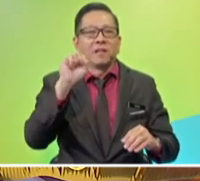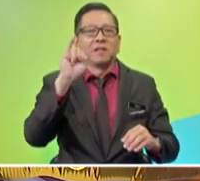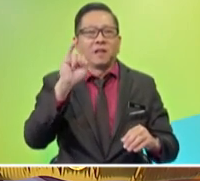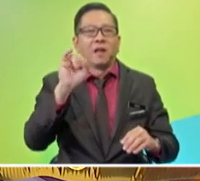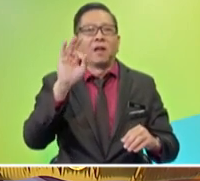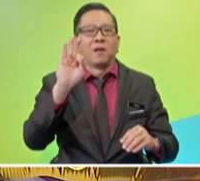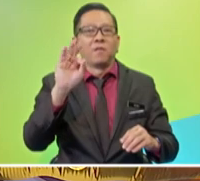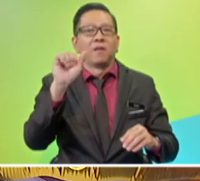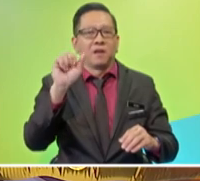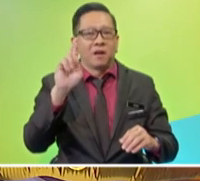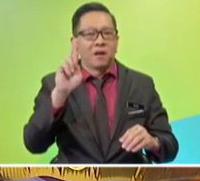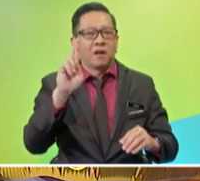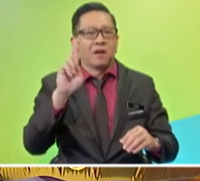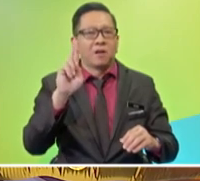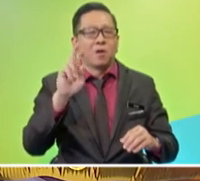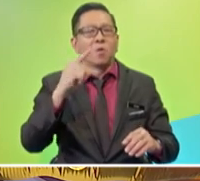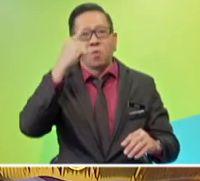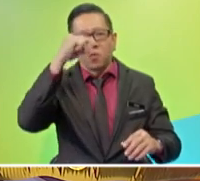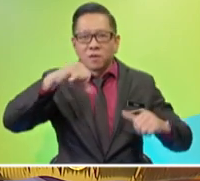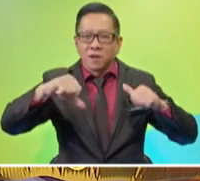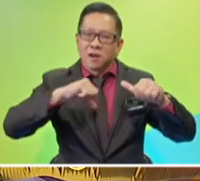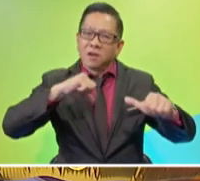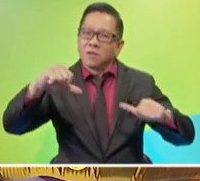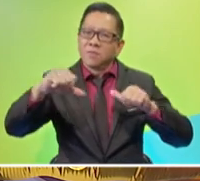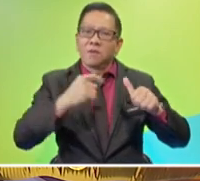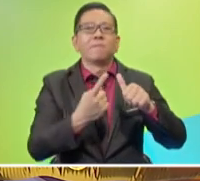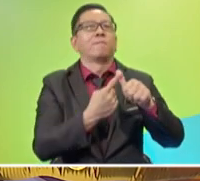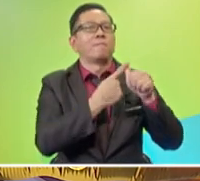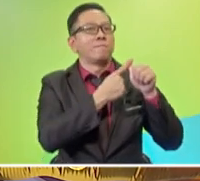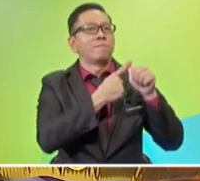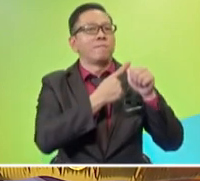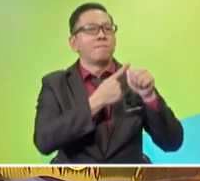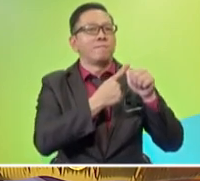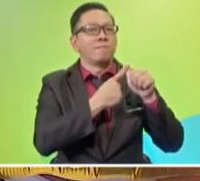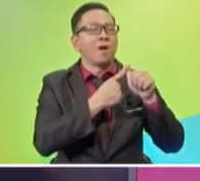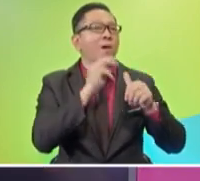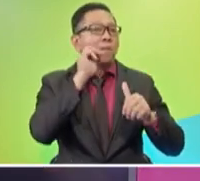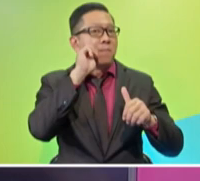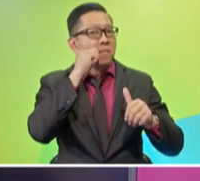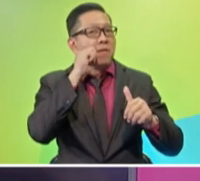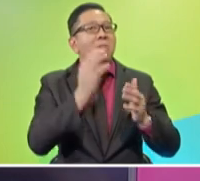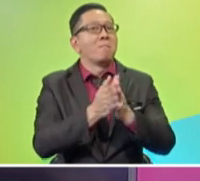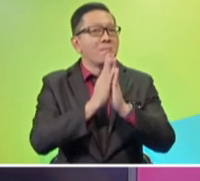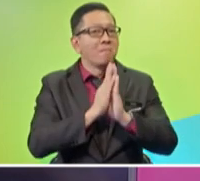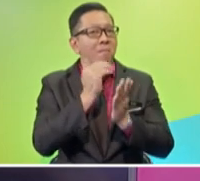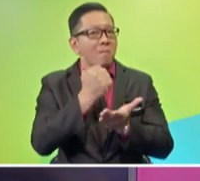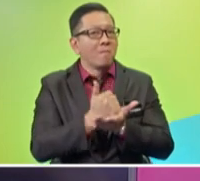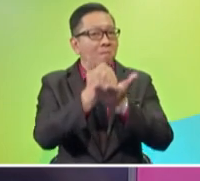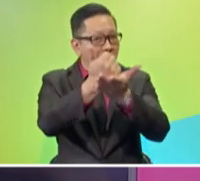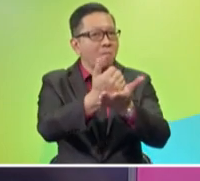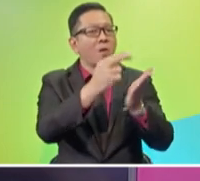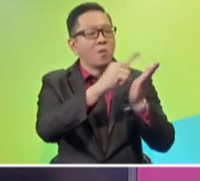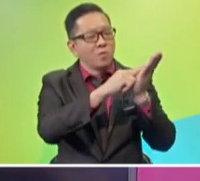Begitu. Jadi untuk aktiviti yang pertama, saya nak minta supaya Mira buat aktiviti yang kedua tadi